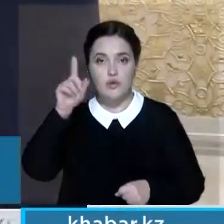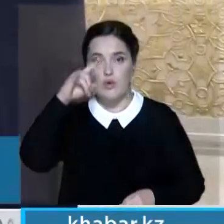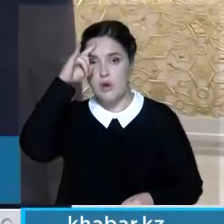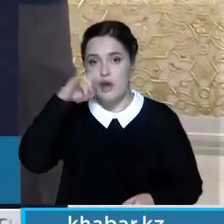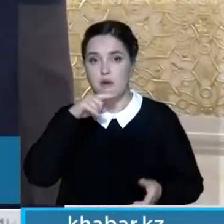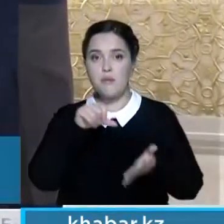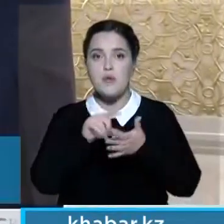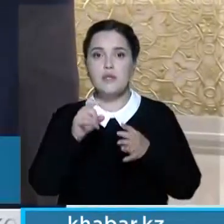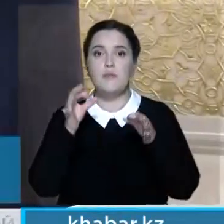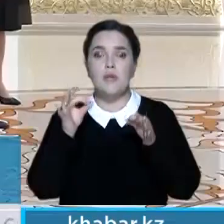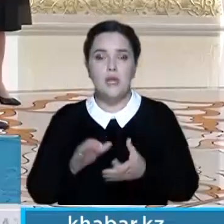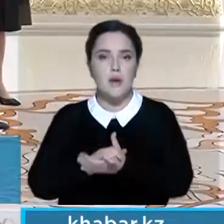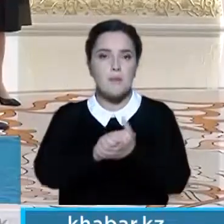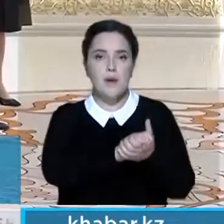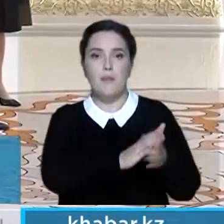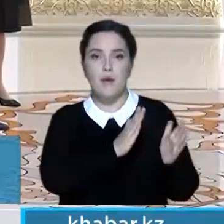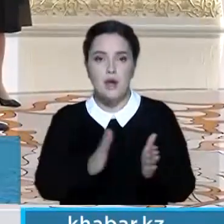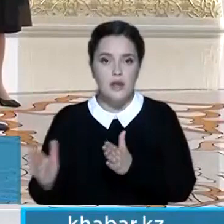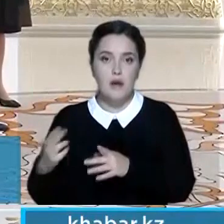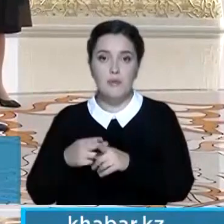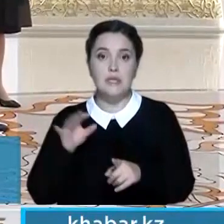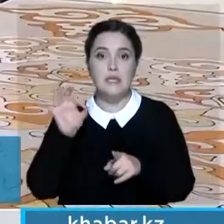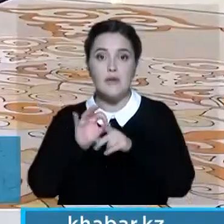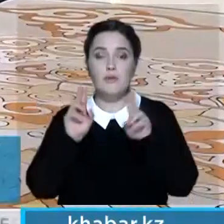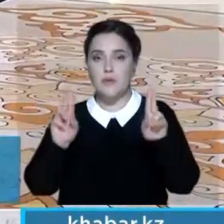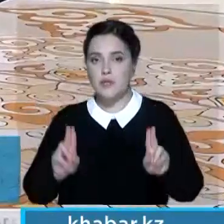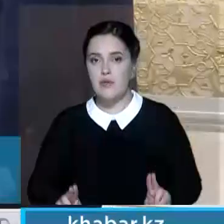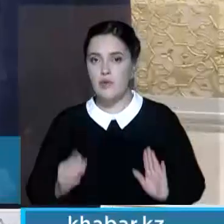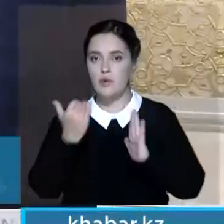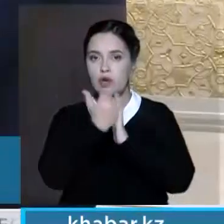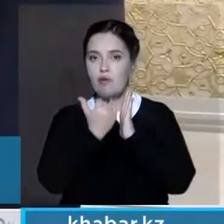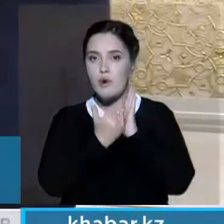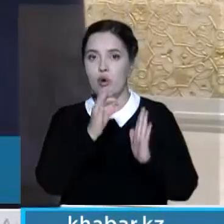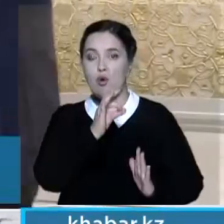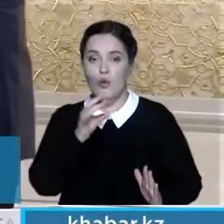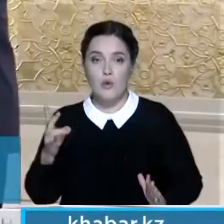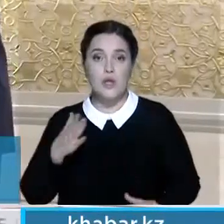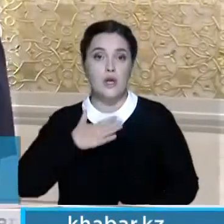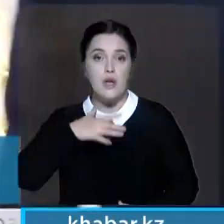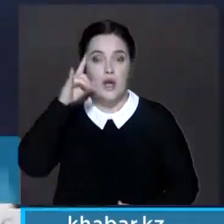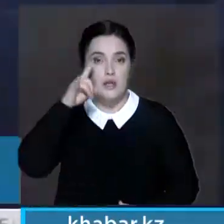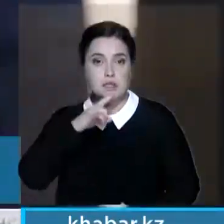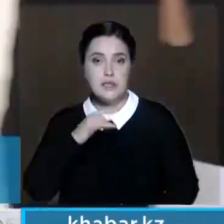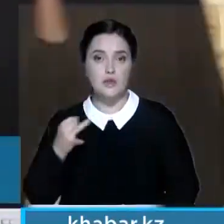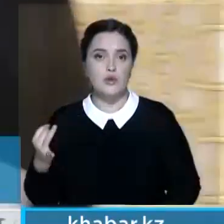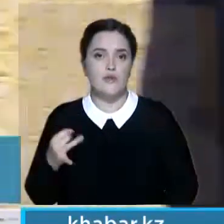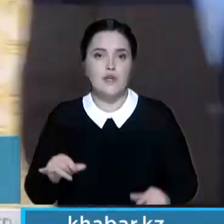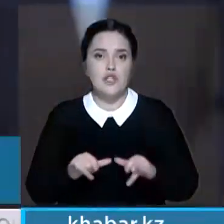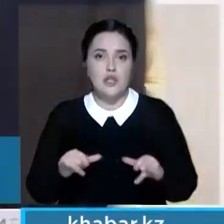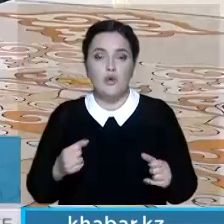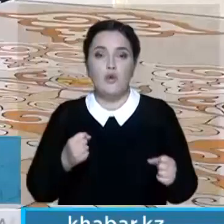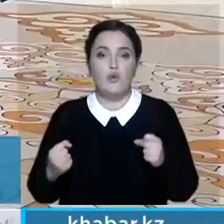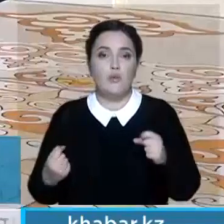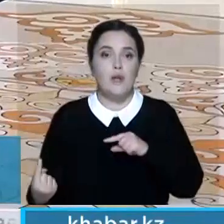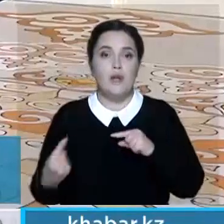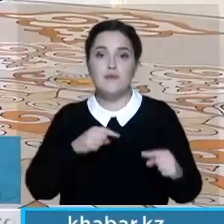Казахстан выступает за справедливый миропорядок на основе целей и принципов устава ООН. Наша страна заинтересована в